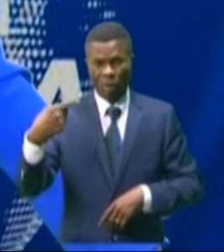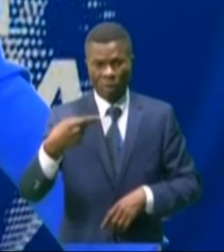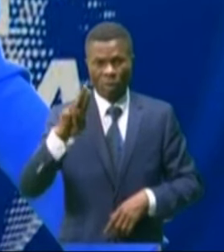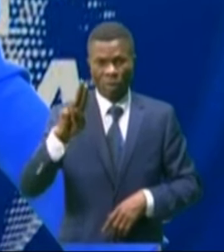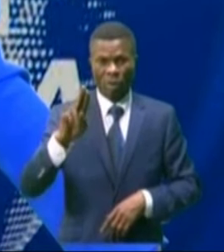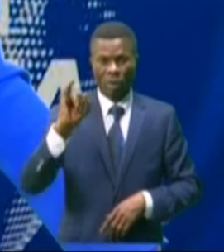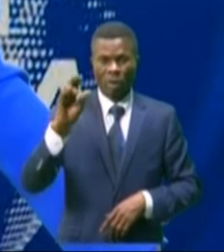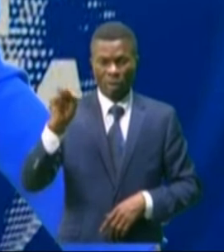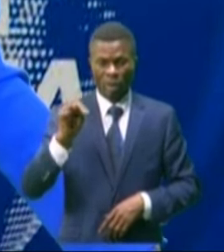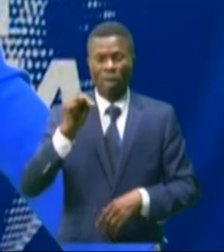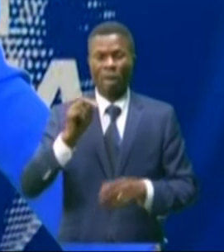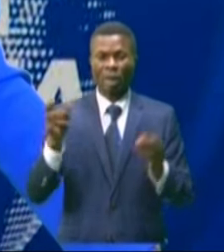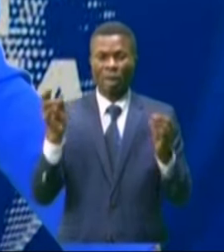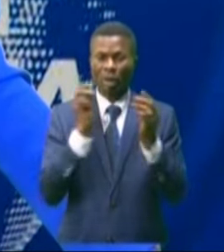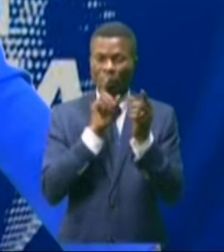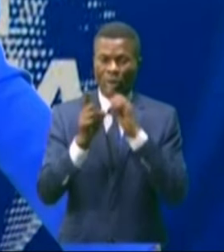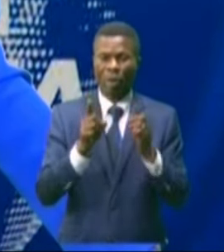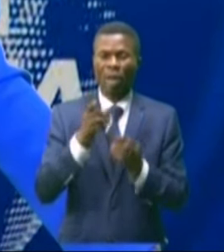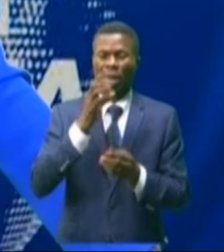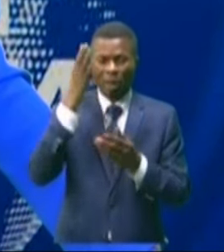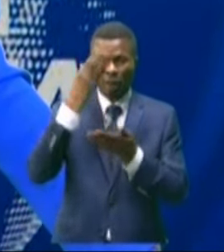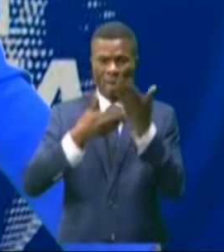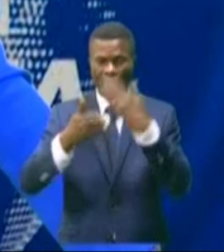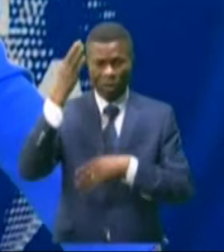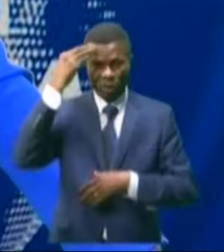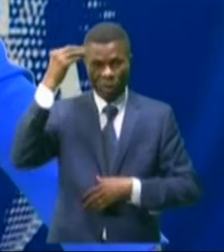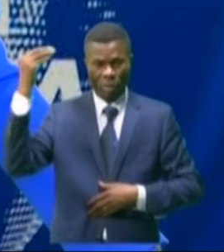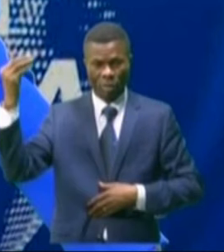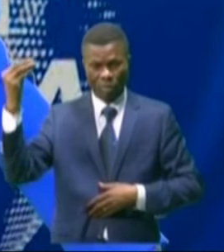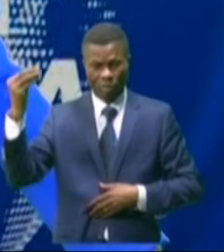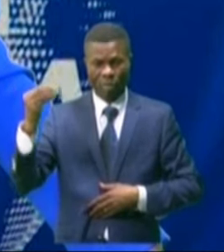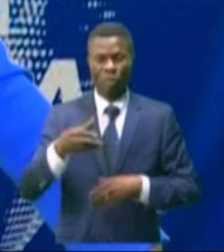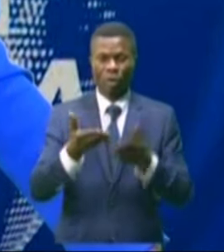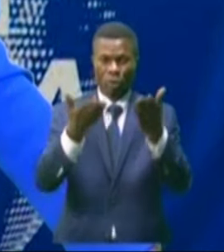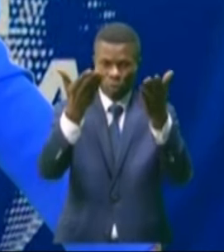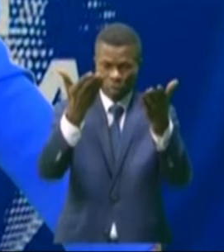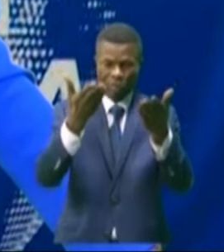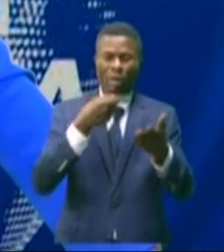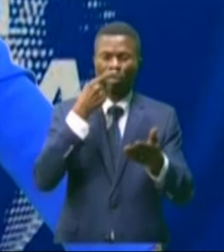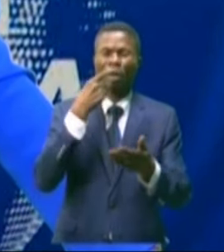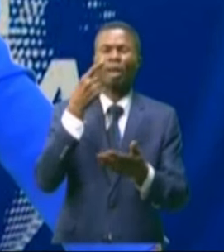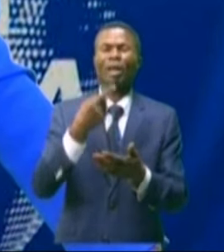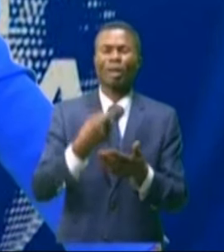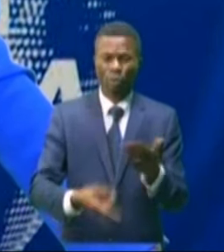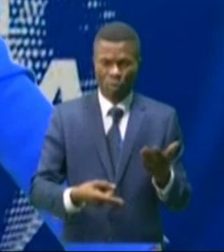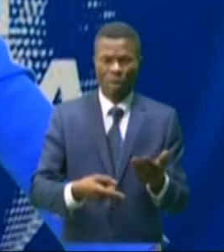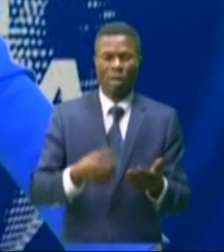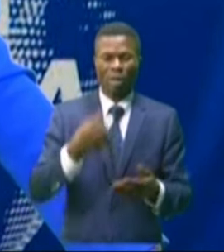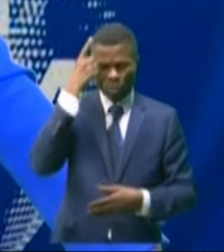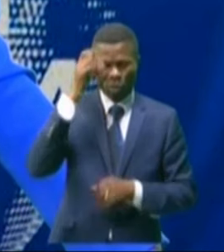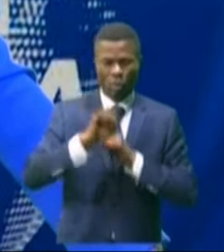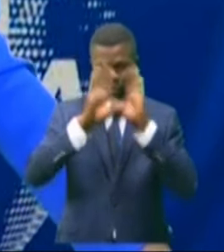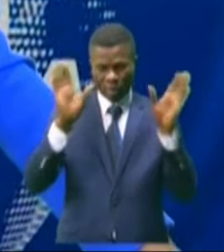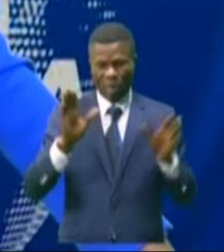qui s'inscrivent dans le cadre d'échanges d'expériences. Nadine Kilocho, Cédric Enina, Moké